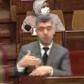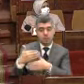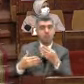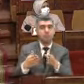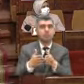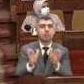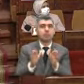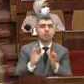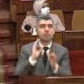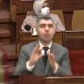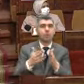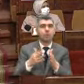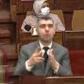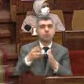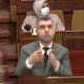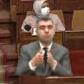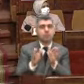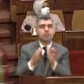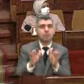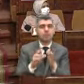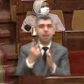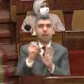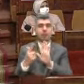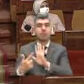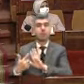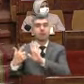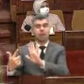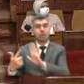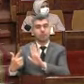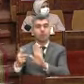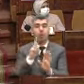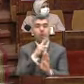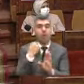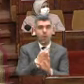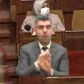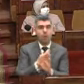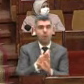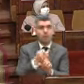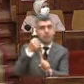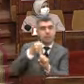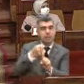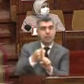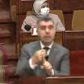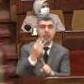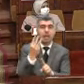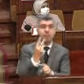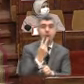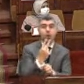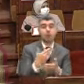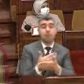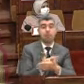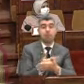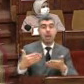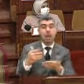هذه العملية اللي بدأت منذ 2017، والحكومة خصت 23 مليار